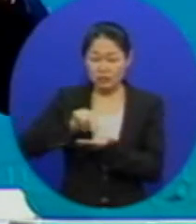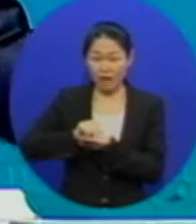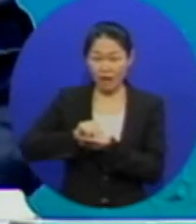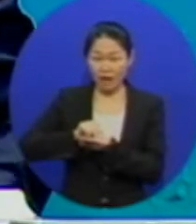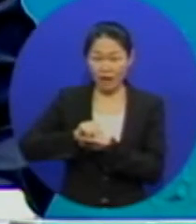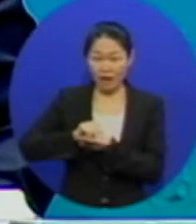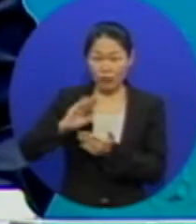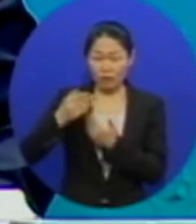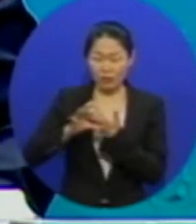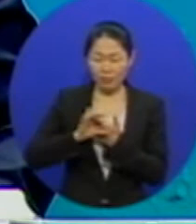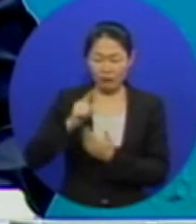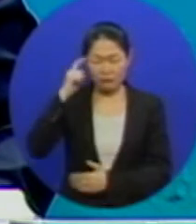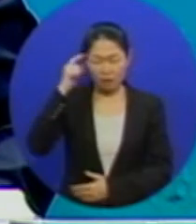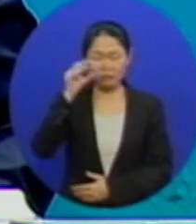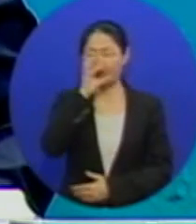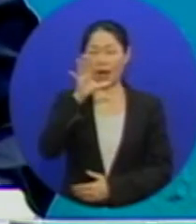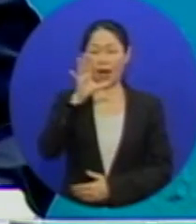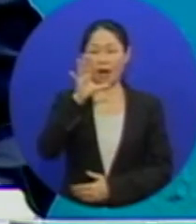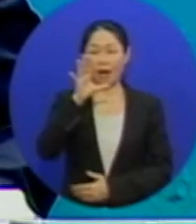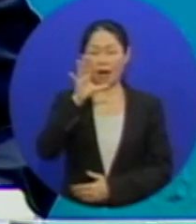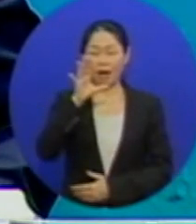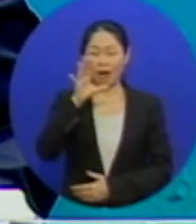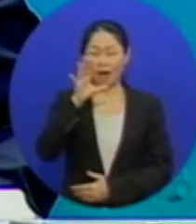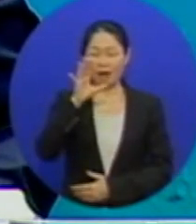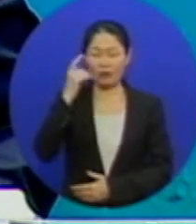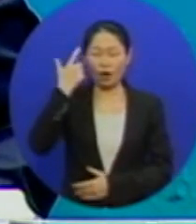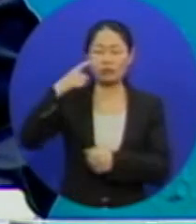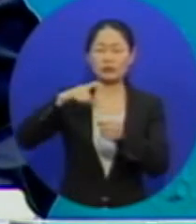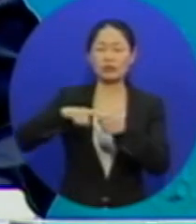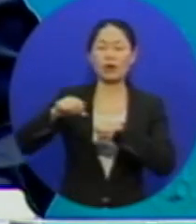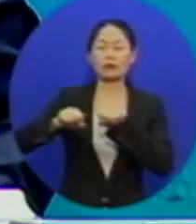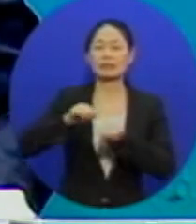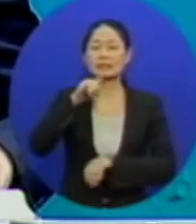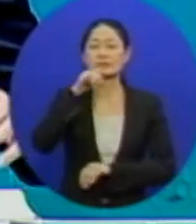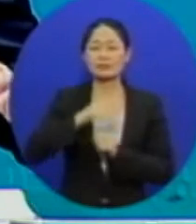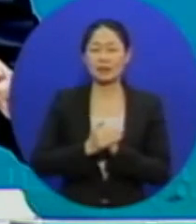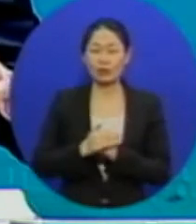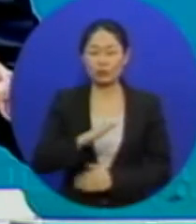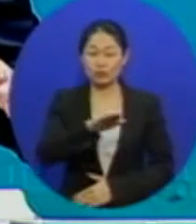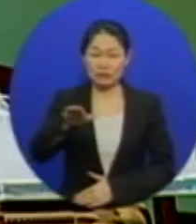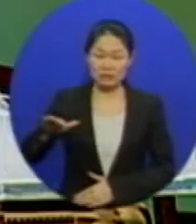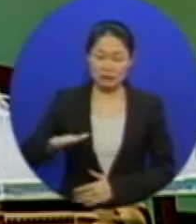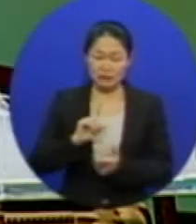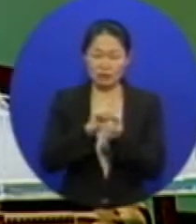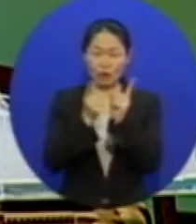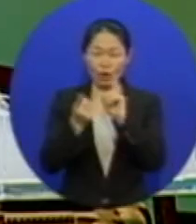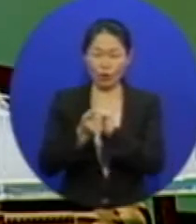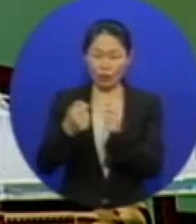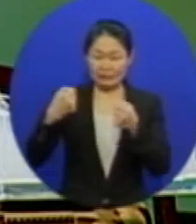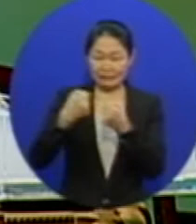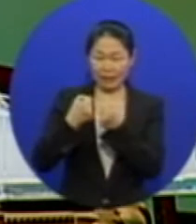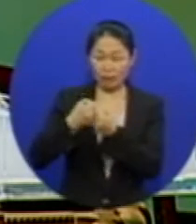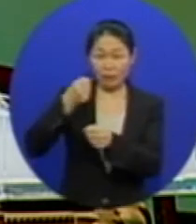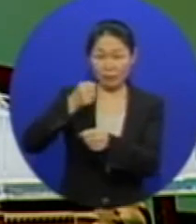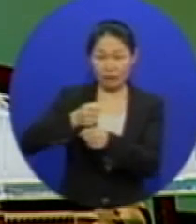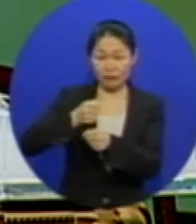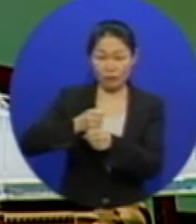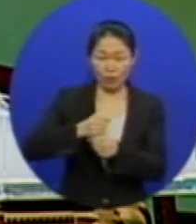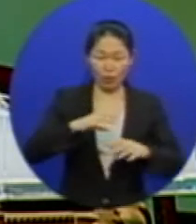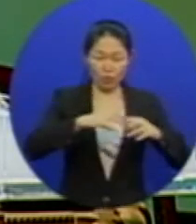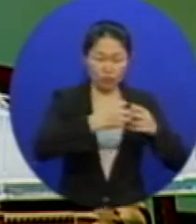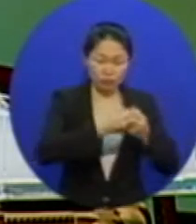정신을 잃어 버리는 거예요 영적인 역사가 있습니다 우리를 서로 싸우게 만들고 그리고